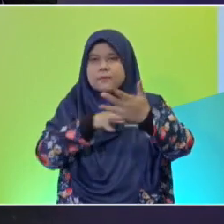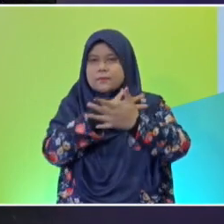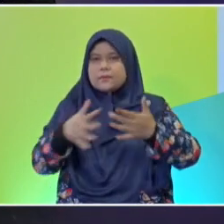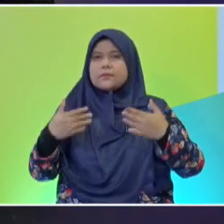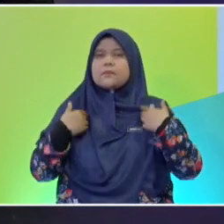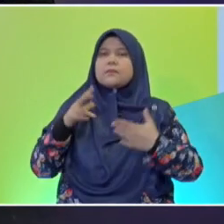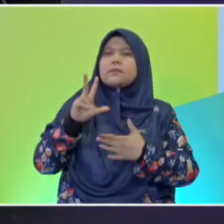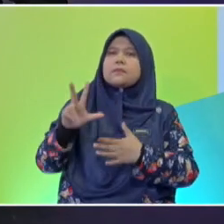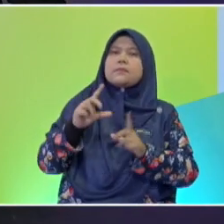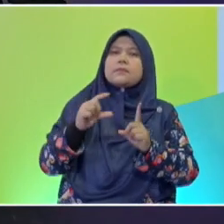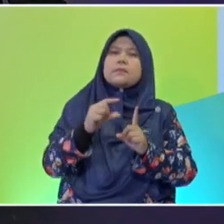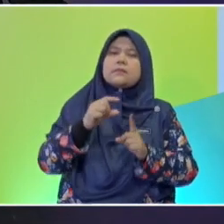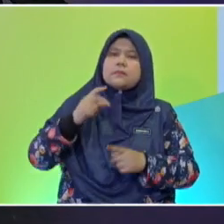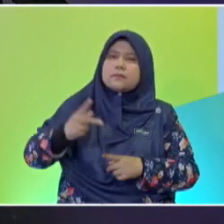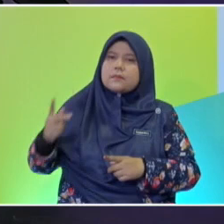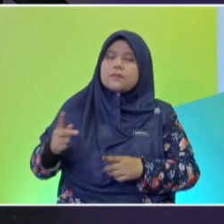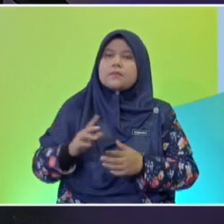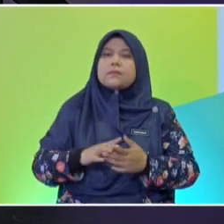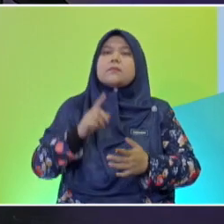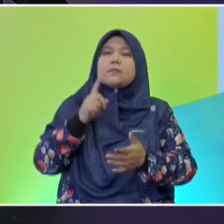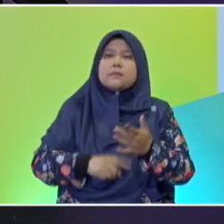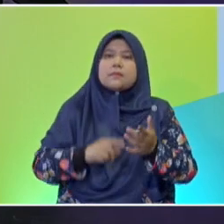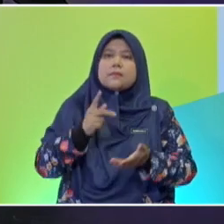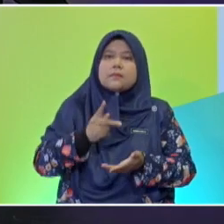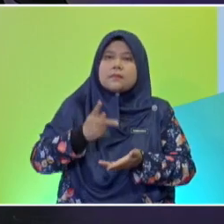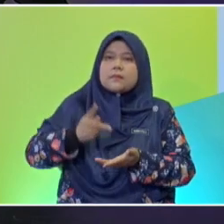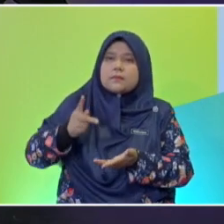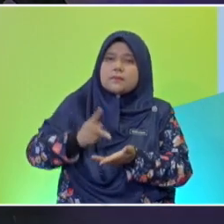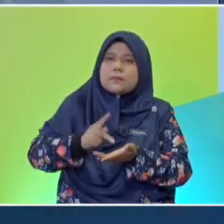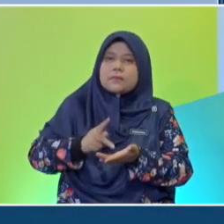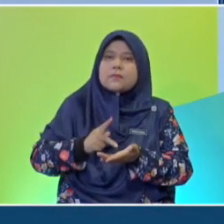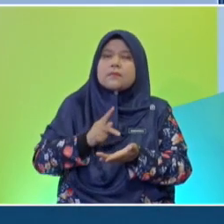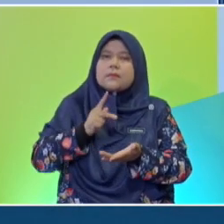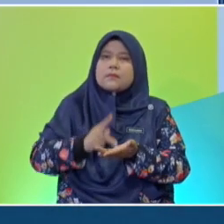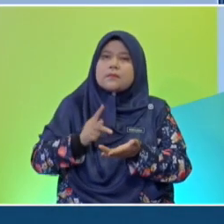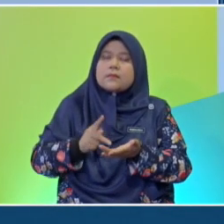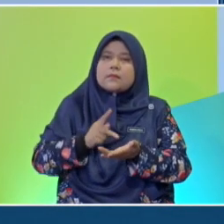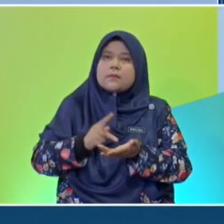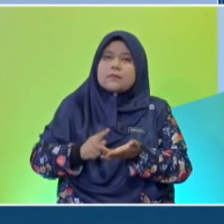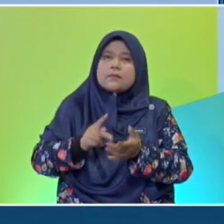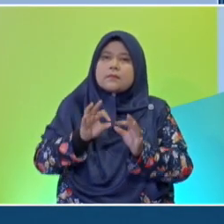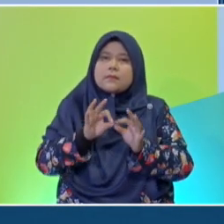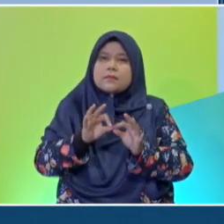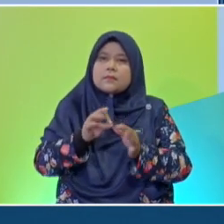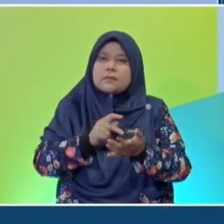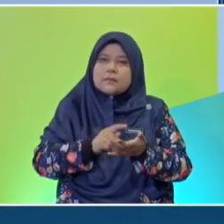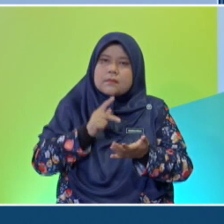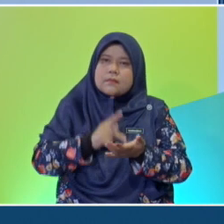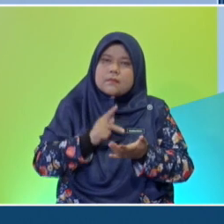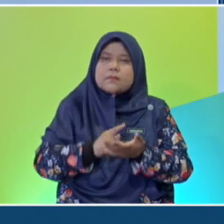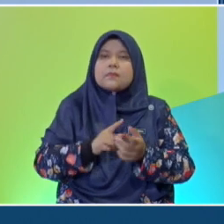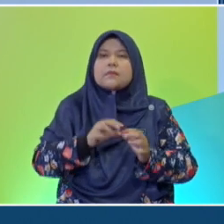harus lakukan yaitu yang pertama Apakah kadar menyalin dalam arti bagi anda dan anak anda ini yang mereka